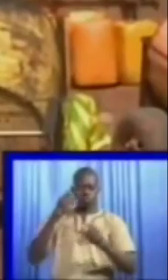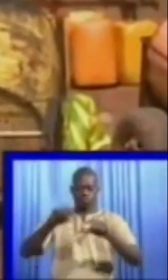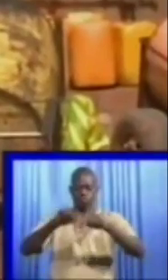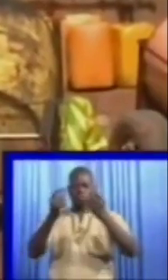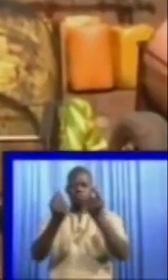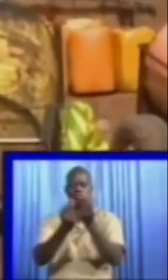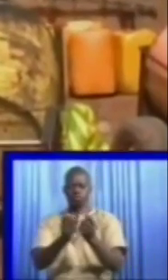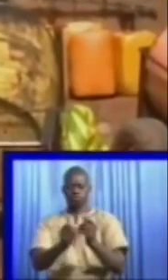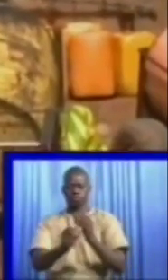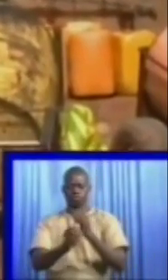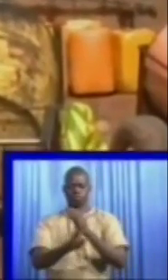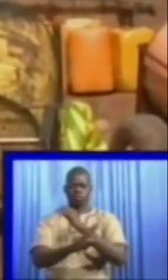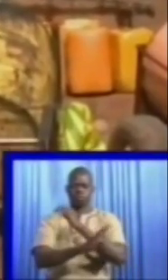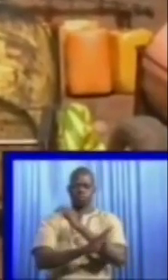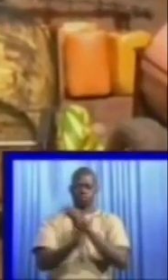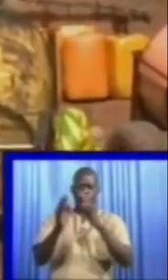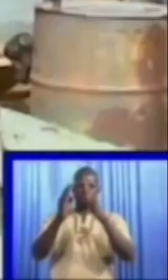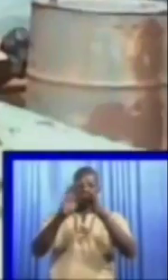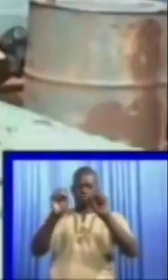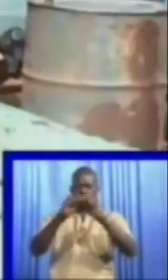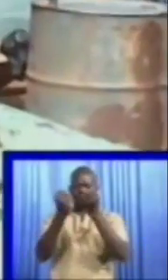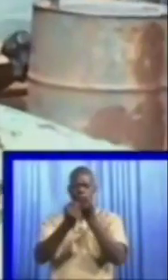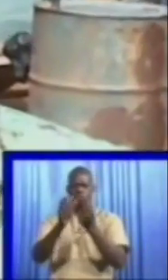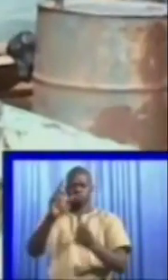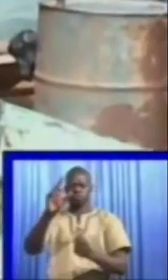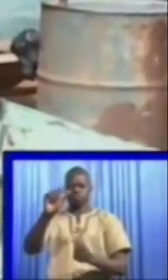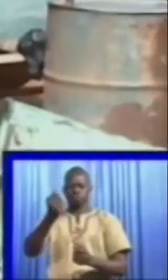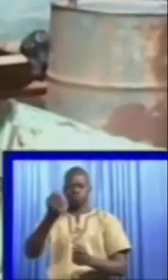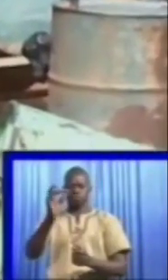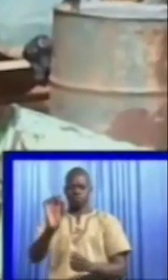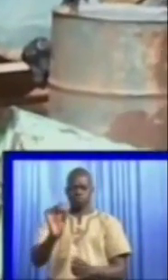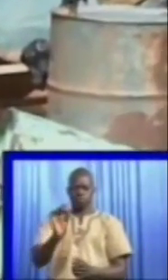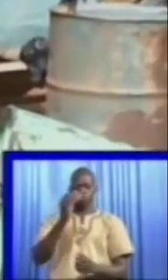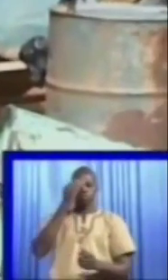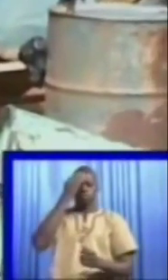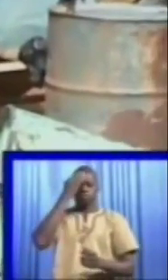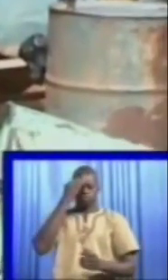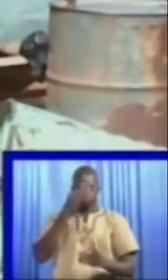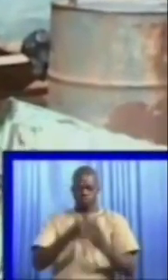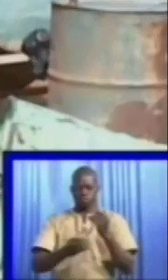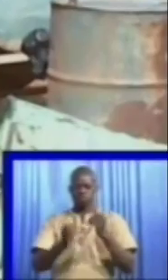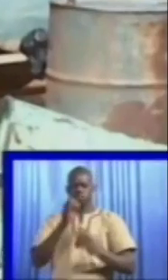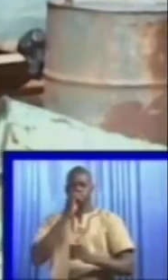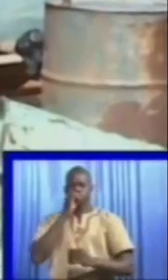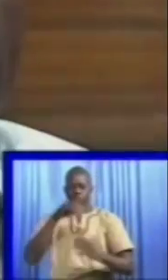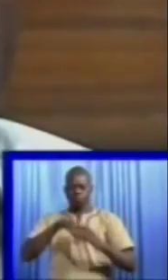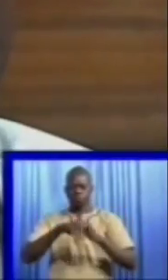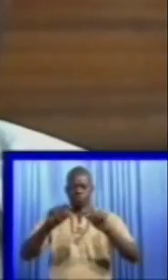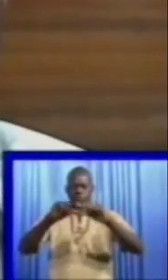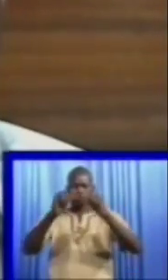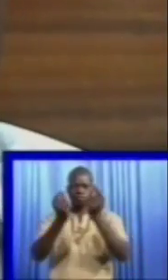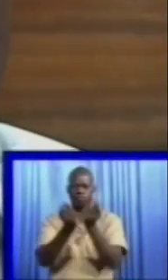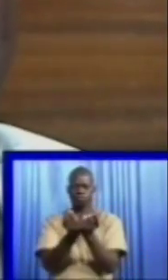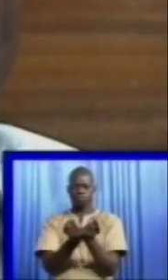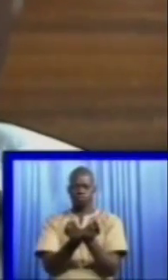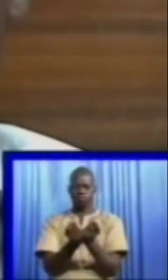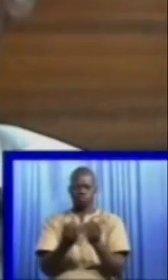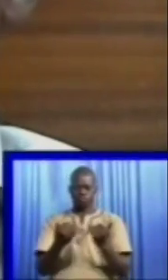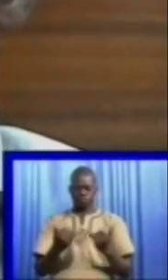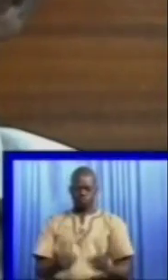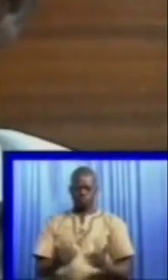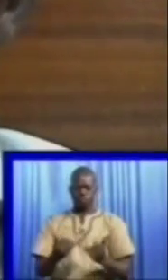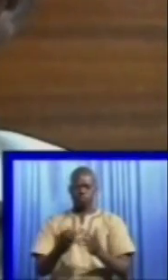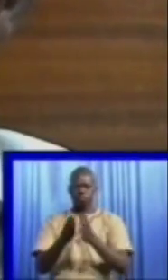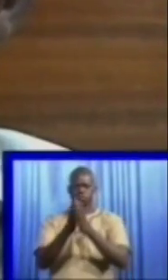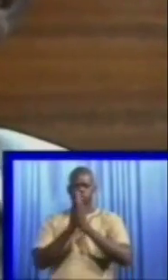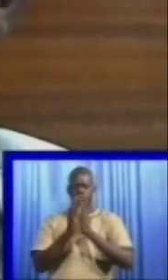à Belleville, au secteur 18 et 25 de la ville de Sia. Pourquoi donc cette pénurie d'eau dans ces secteurs seulement? Actuellement, la demande